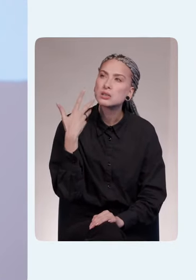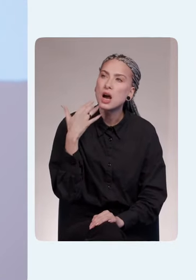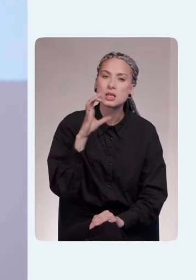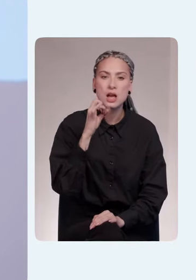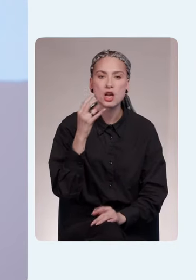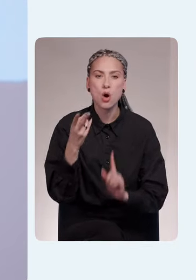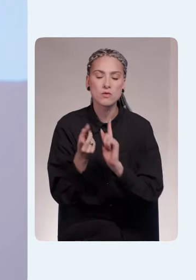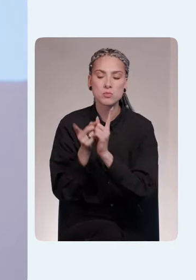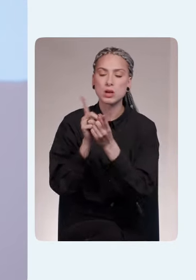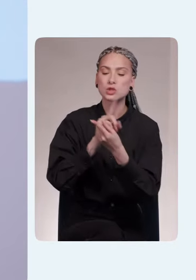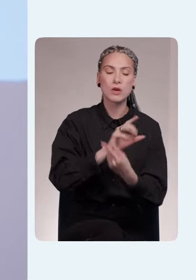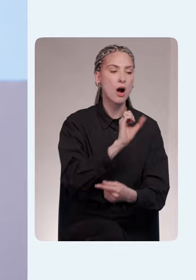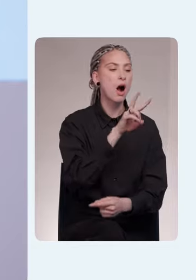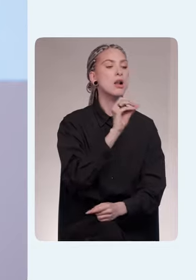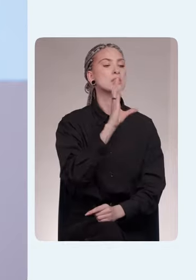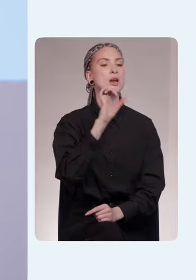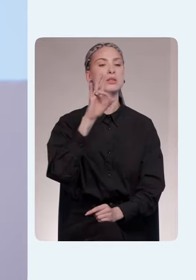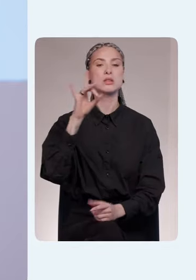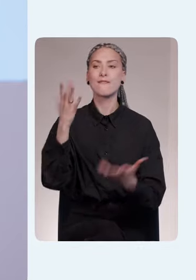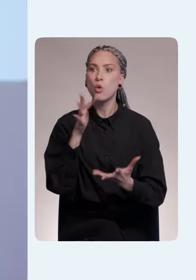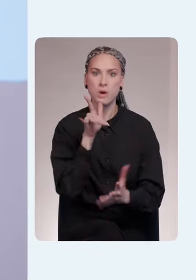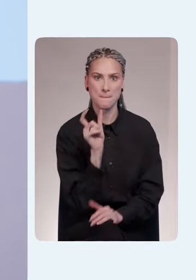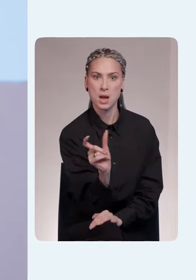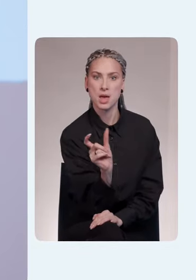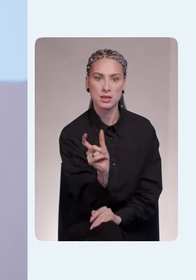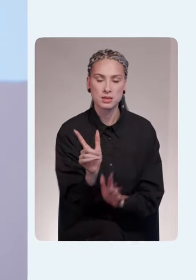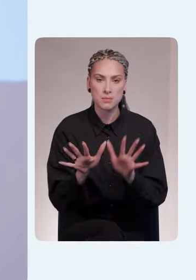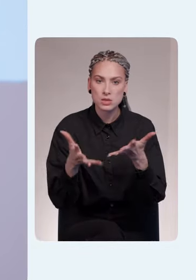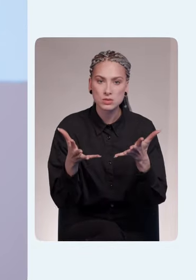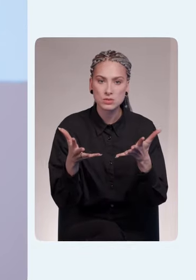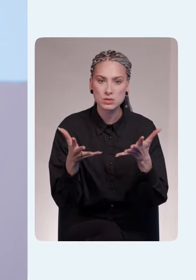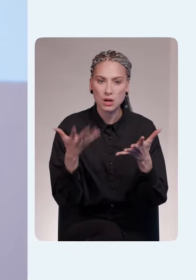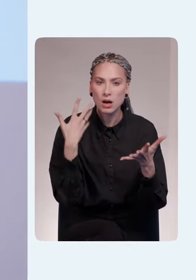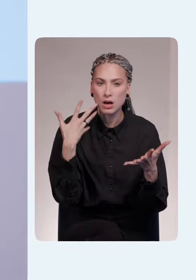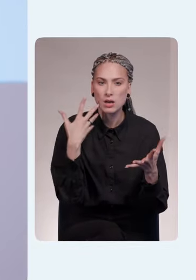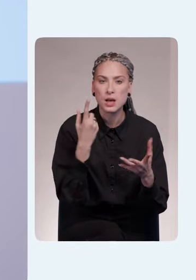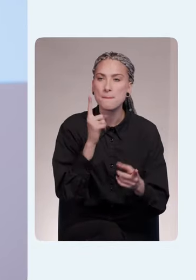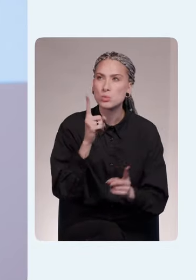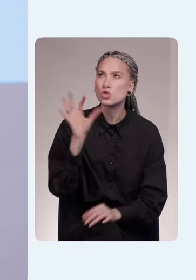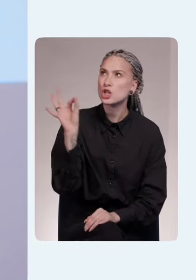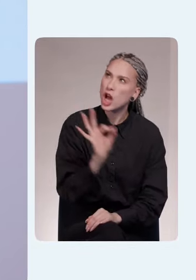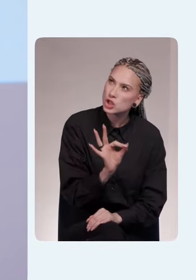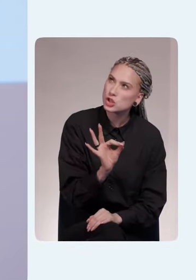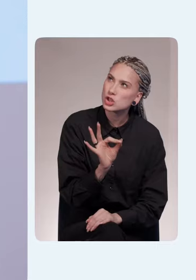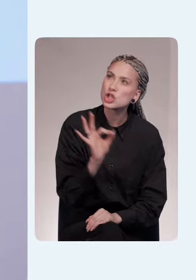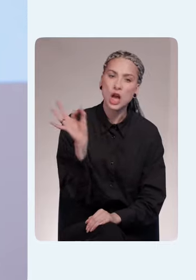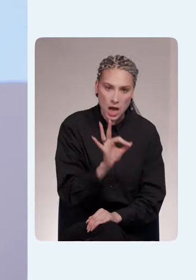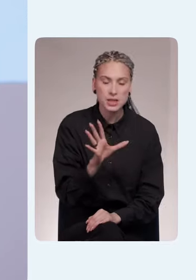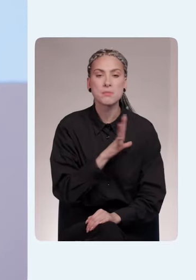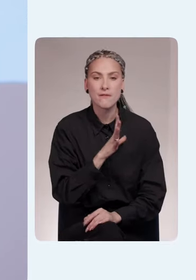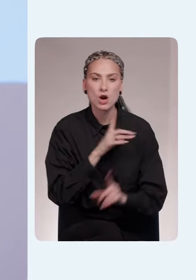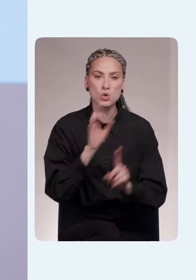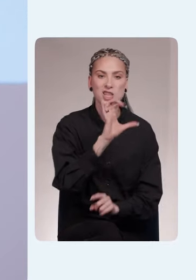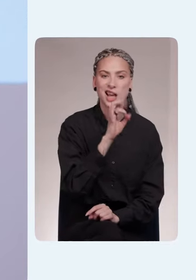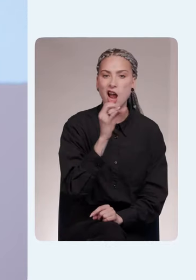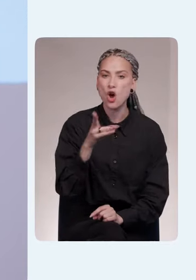Санек превращается в Александра? В какой момент это переходит? Происходит? Потому что чаще всего, часто бывает, что